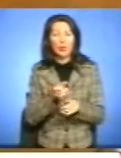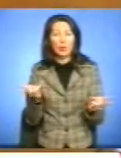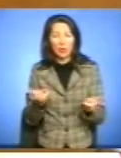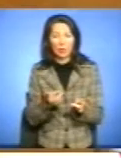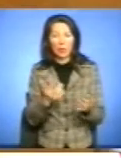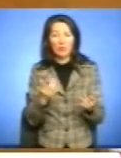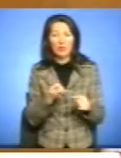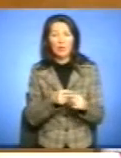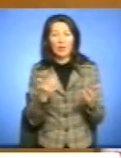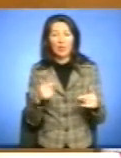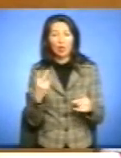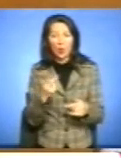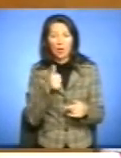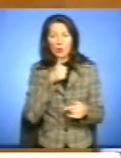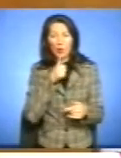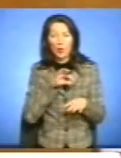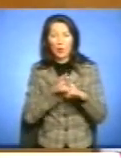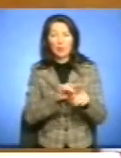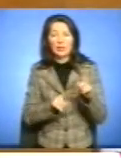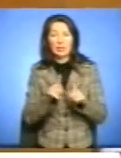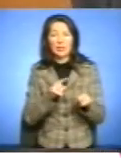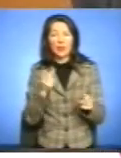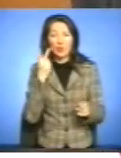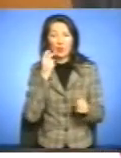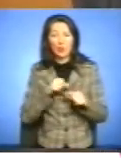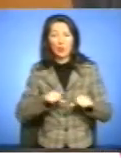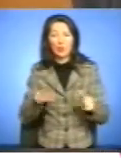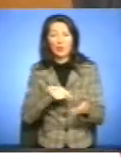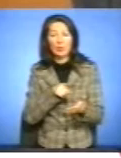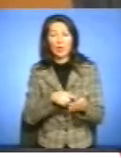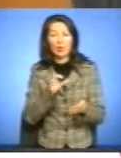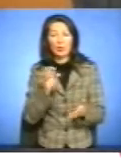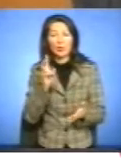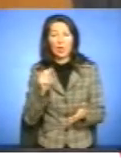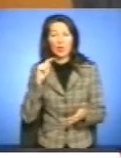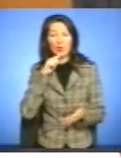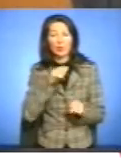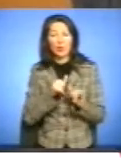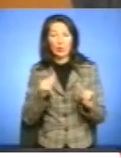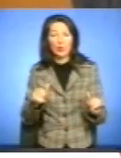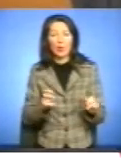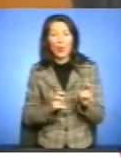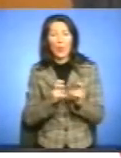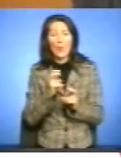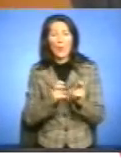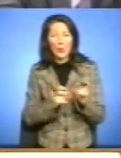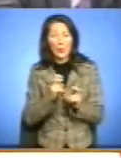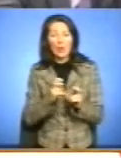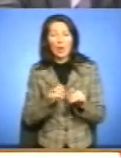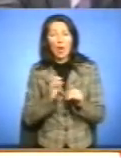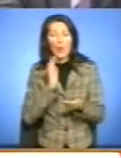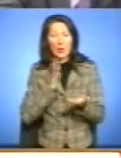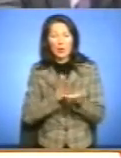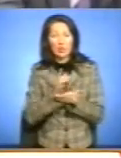друга спроба провести засідання постійної комісії з питань соціально-економічного розвитку, промислової політики, транспорту та зв'язку,